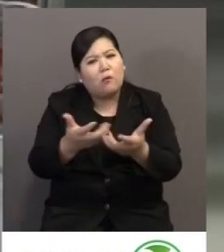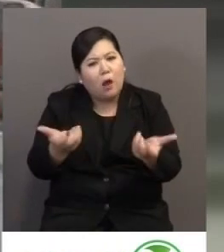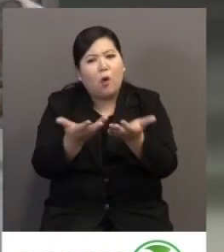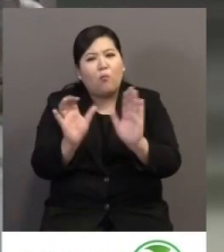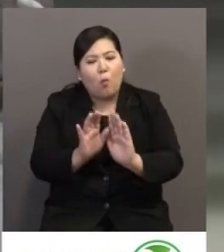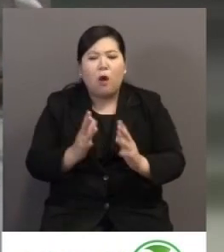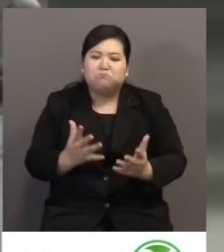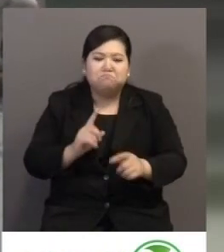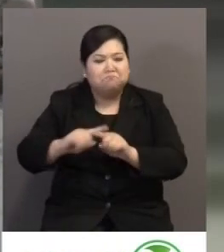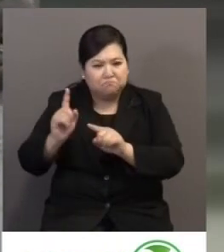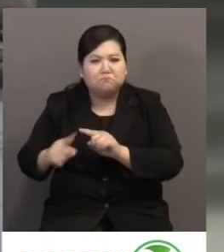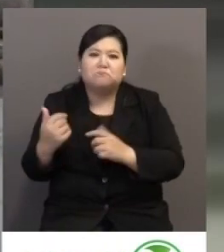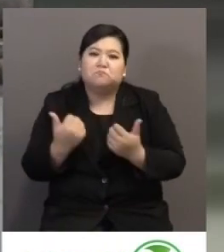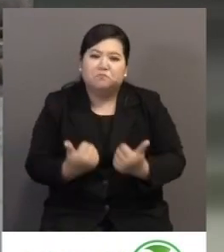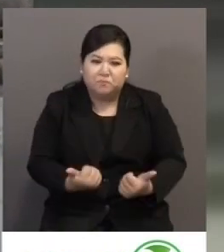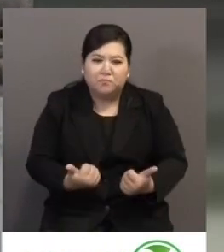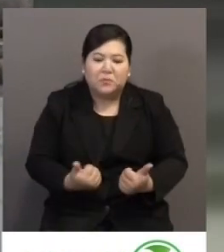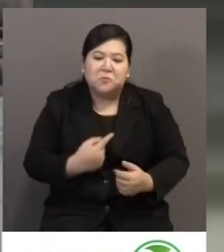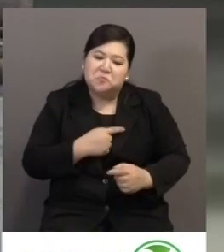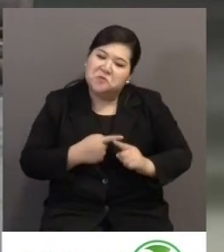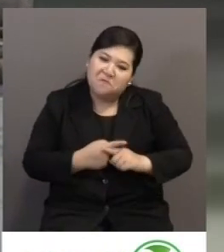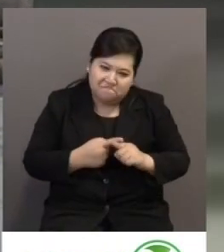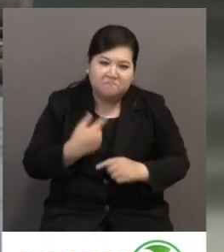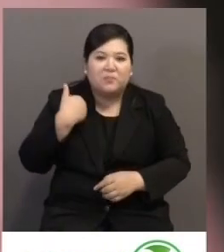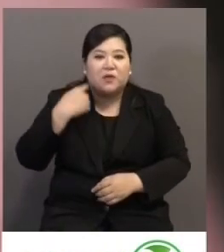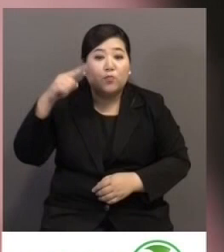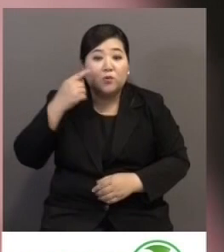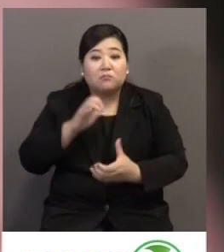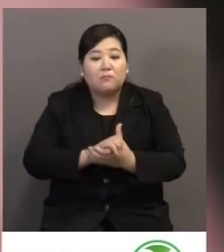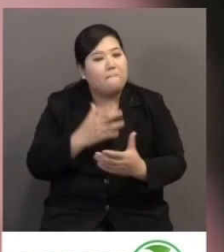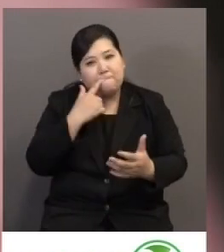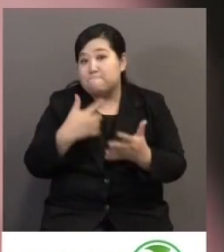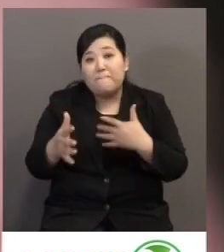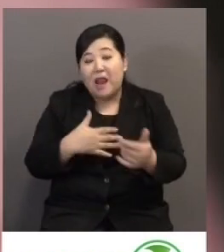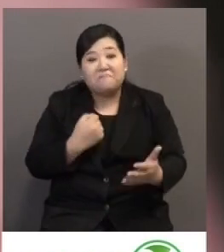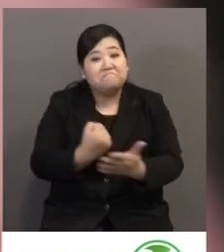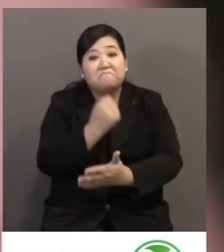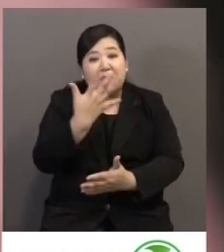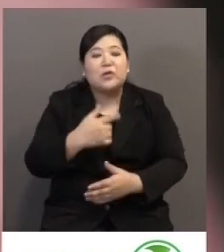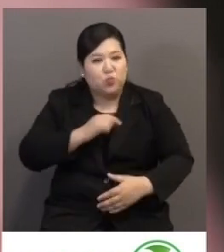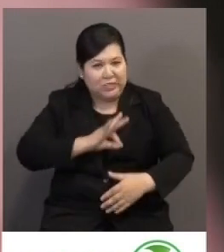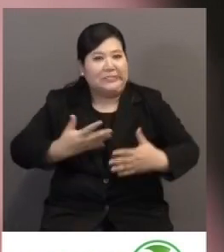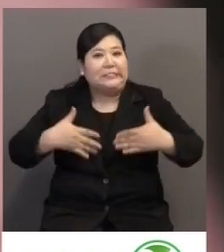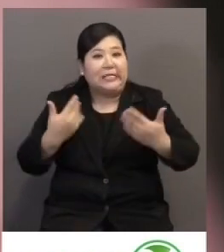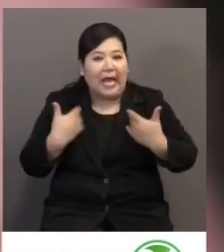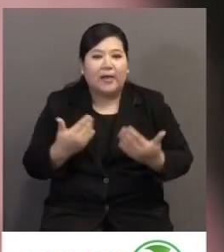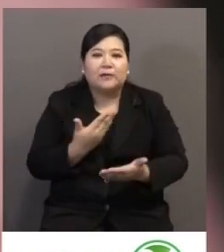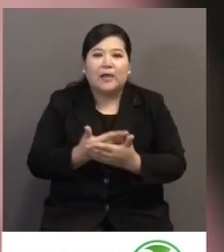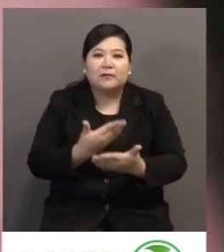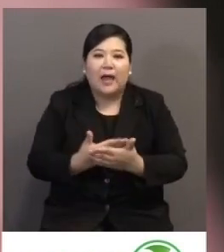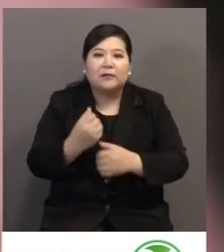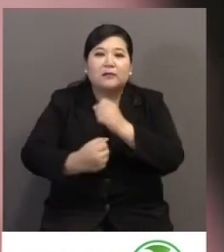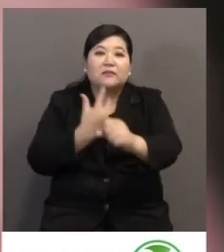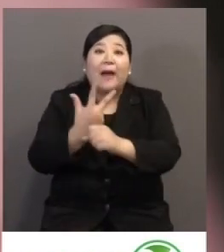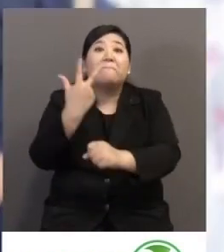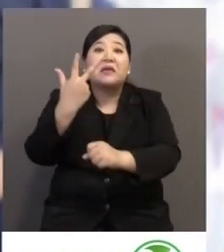ำเร็จก็บอกเลยนะคะว่าเจ็บใจค่ะแต่เจ๊เล้งบอกไม่เสียดายและดีใจด้วยซ้ำนะคะเพราะเงินไม่เกิน3ปีจะหาคื